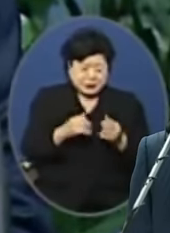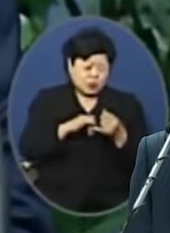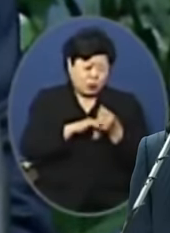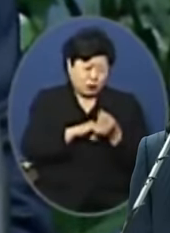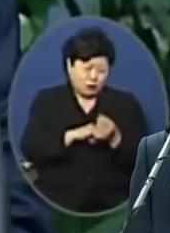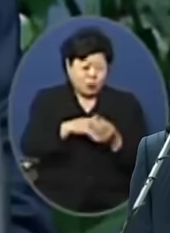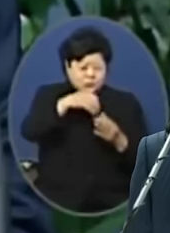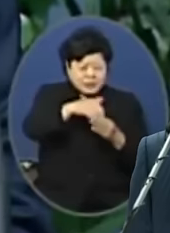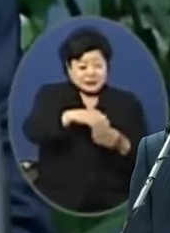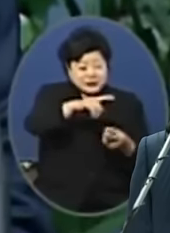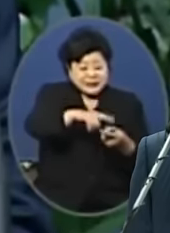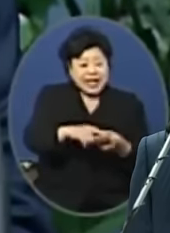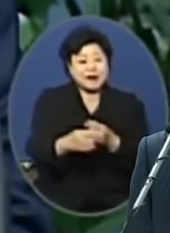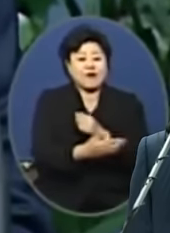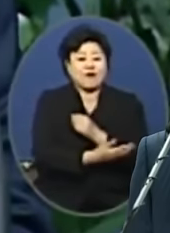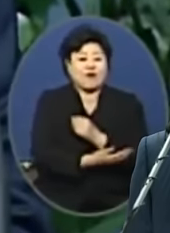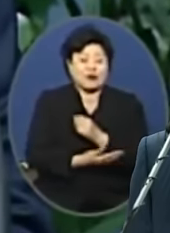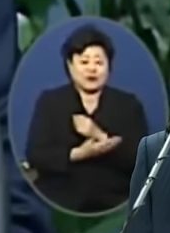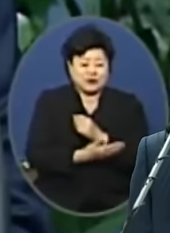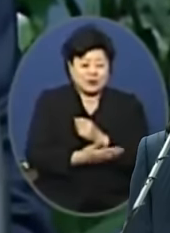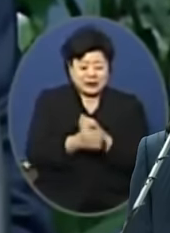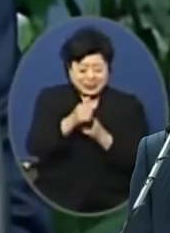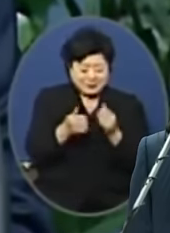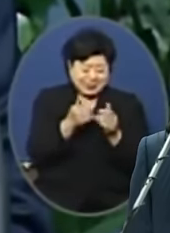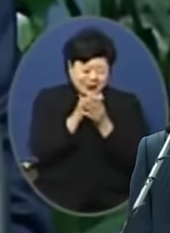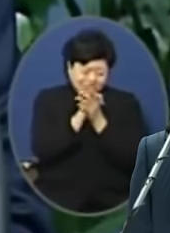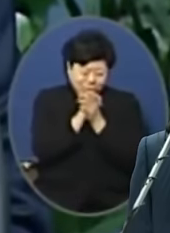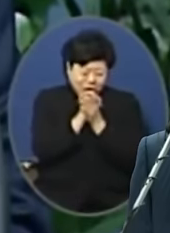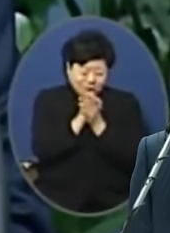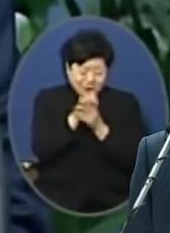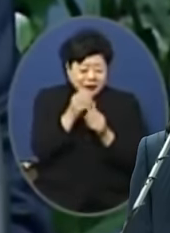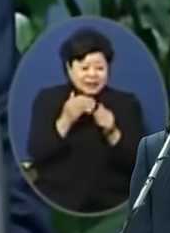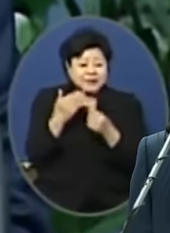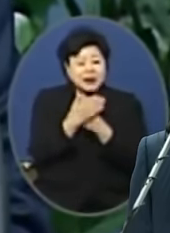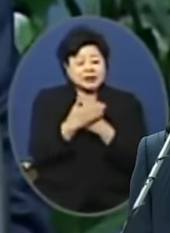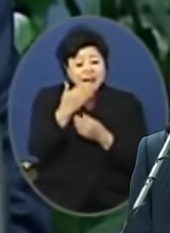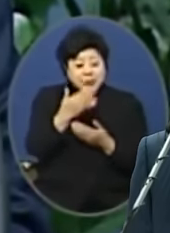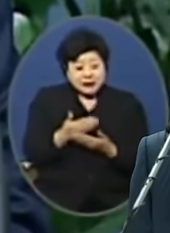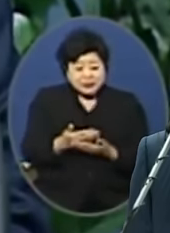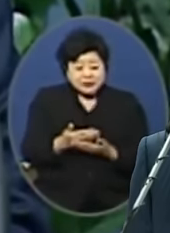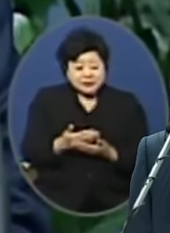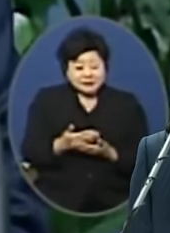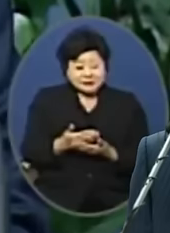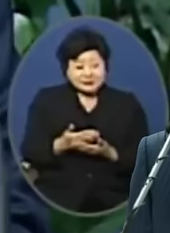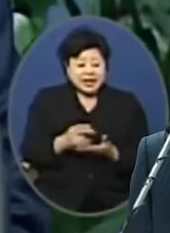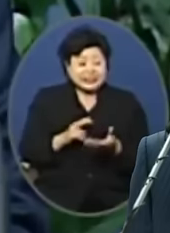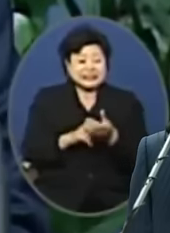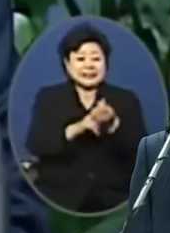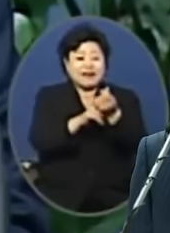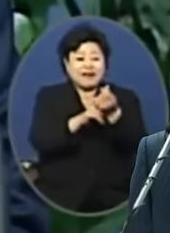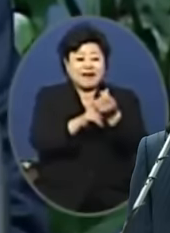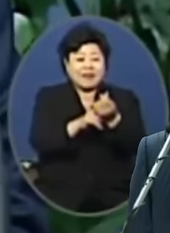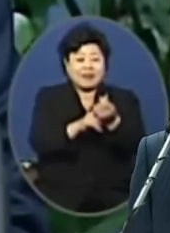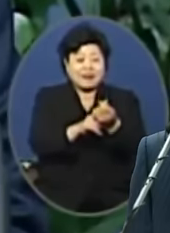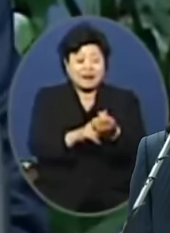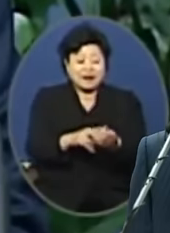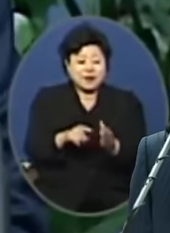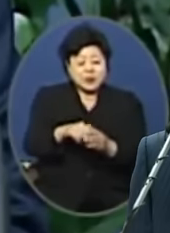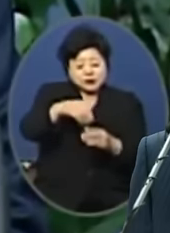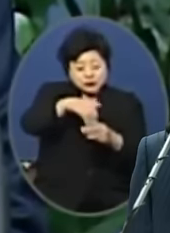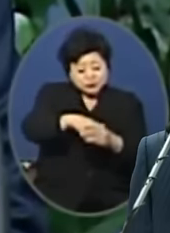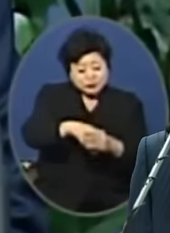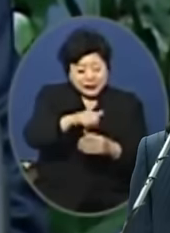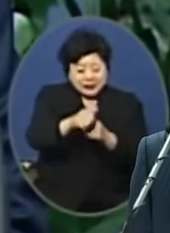심은 대로 거두는 것입니다. 우리가 하나님께 기도하고 하나님의 은혜를 받아서 기적을 믿고